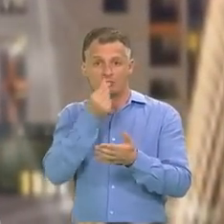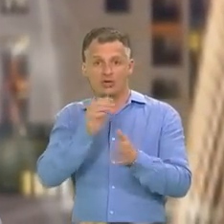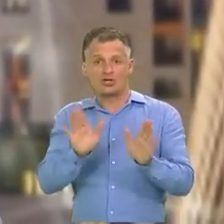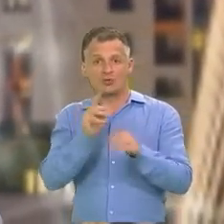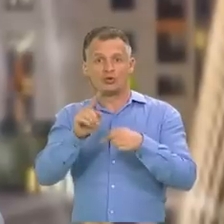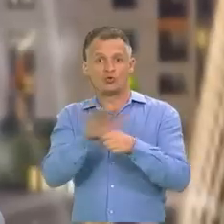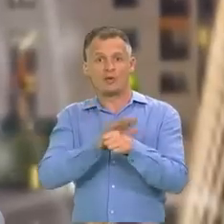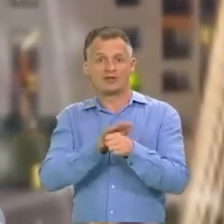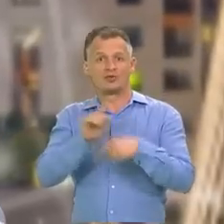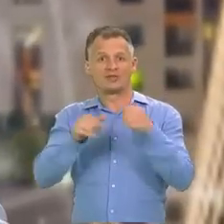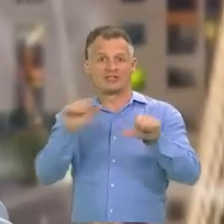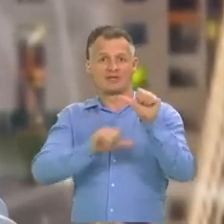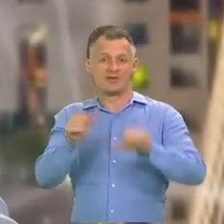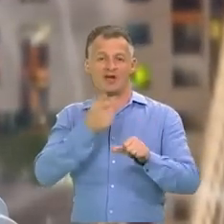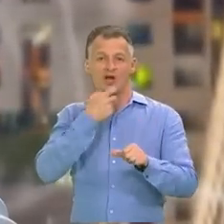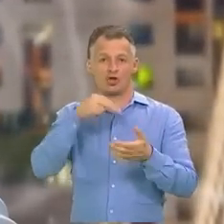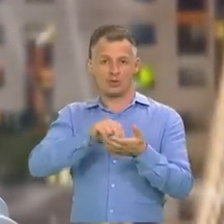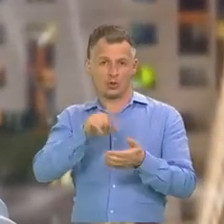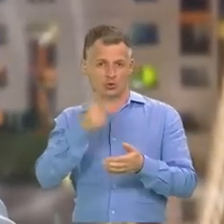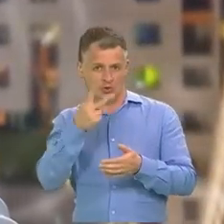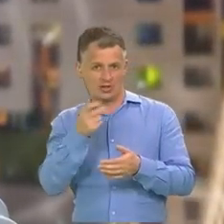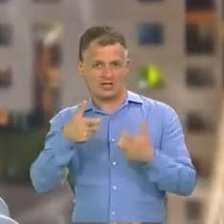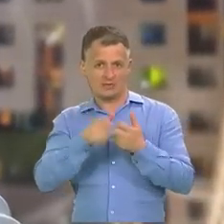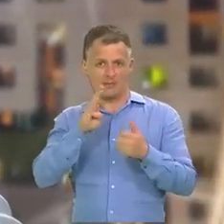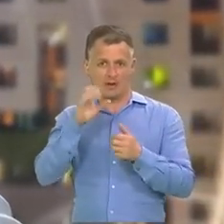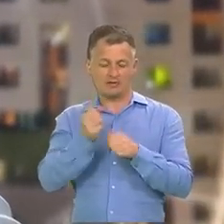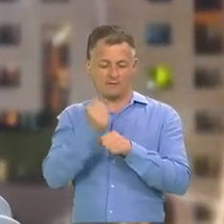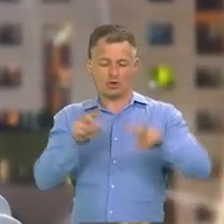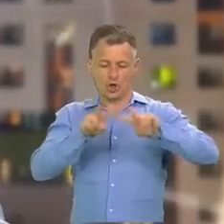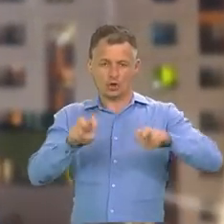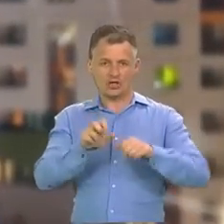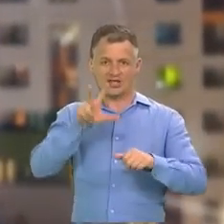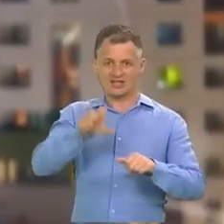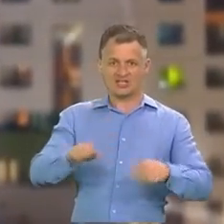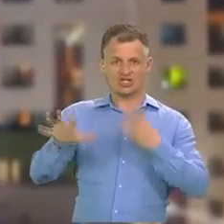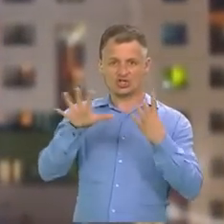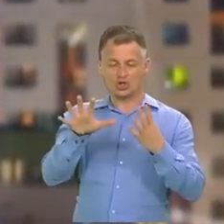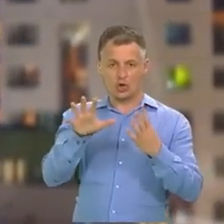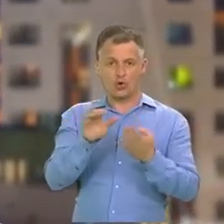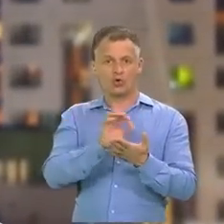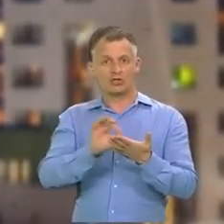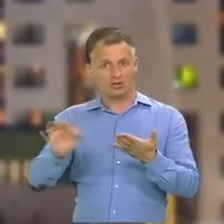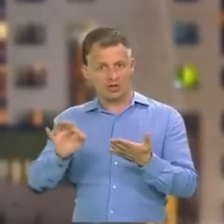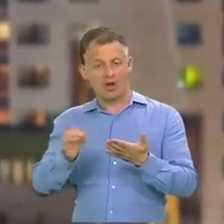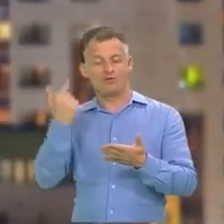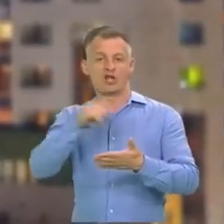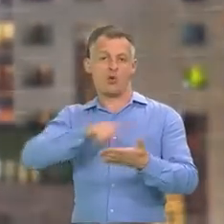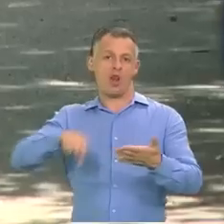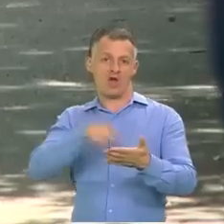sesiunea din septembrie 2022 a bacalaureatului. Au fost făcute controale și doar 39 de lucrări au fost anulate atunci.